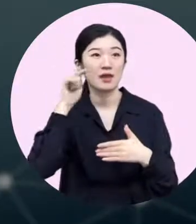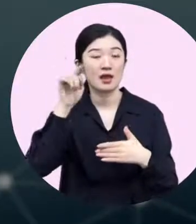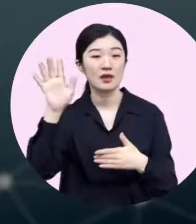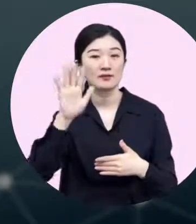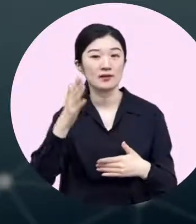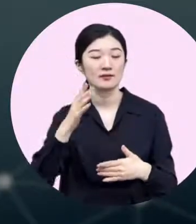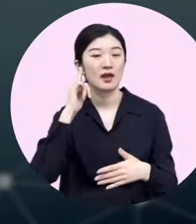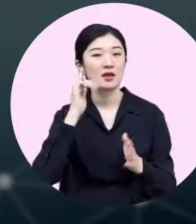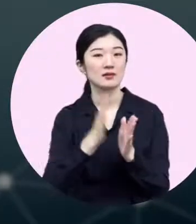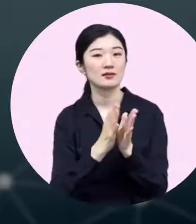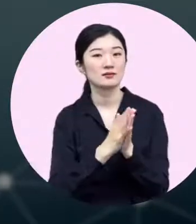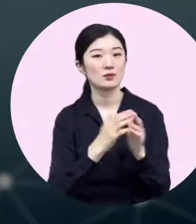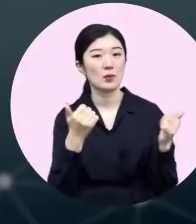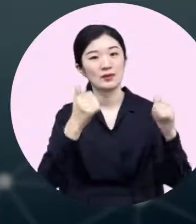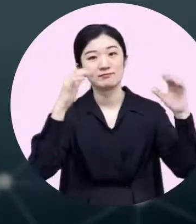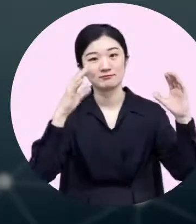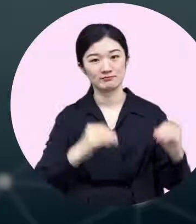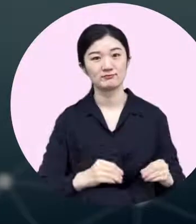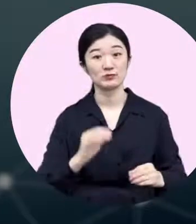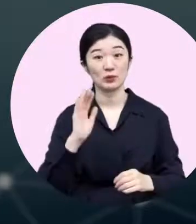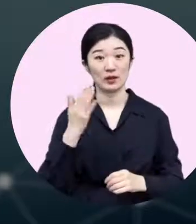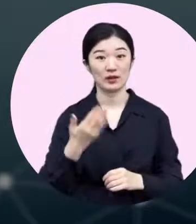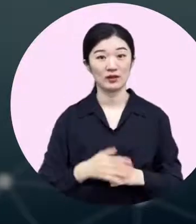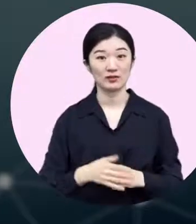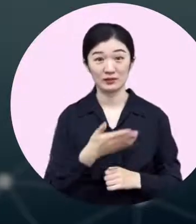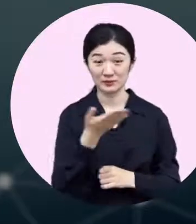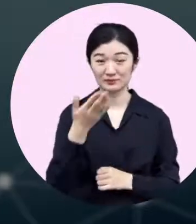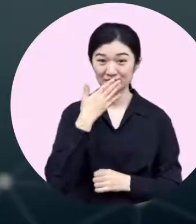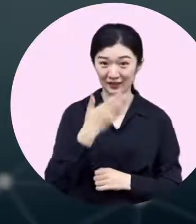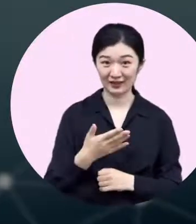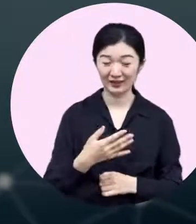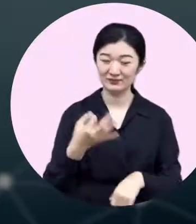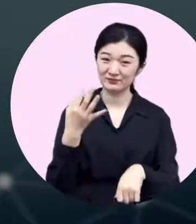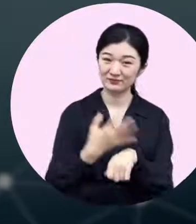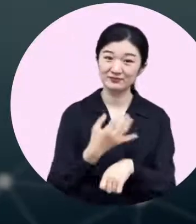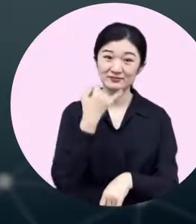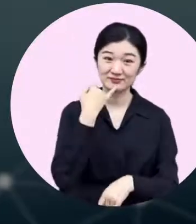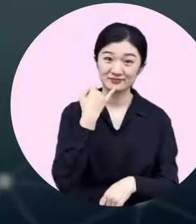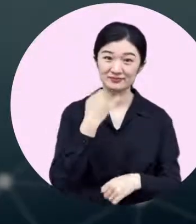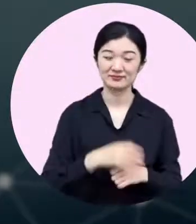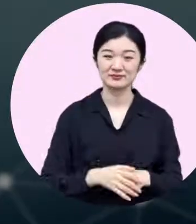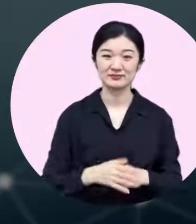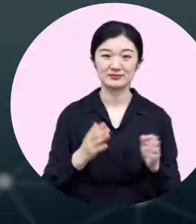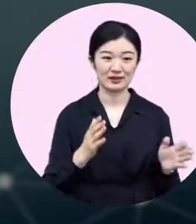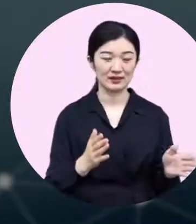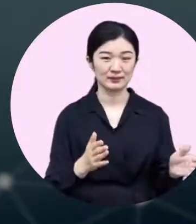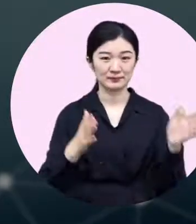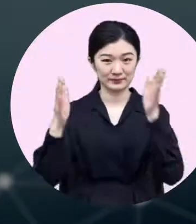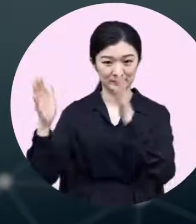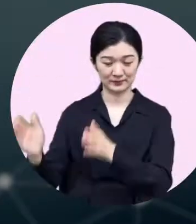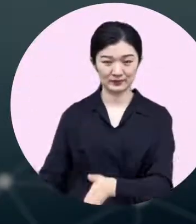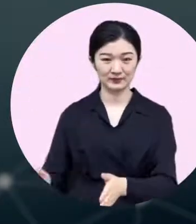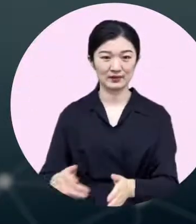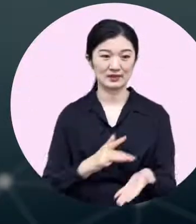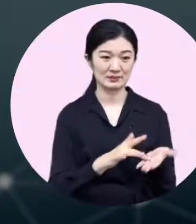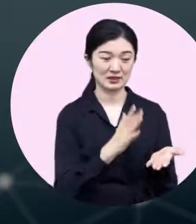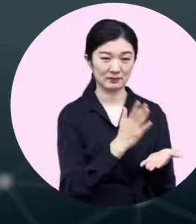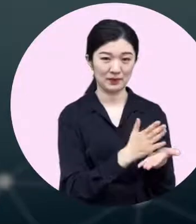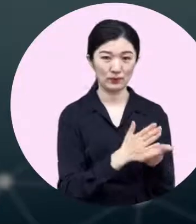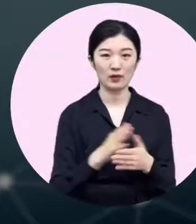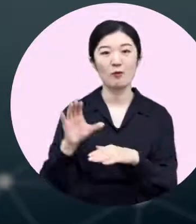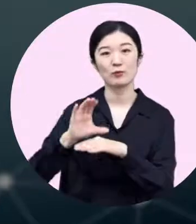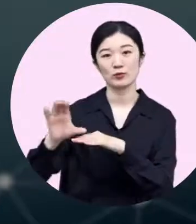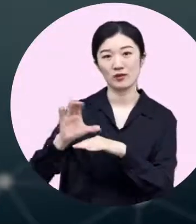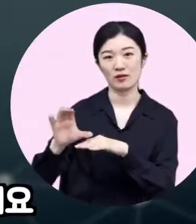나가게 되는 겁니다. 간단하죠? 여러분들 하실 수 있겠죠? 이번에는 제가 비슷한데 컴퓨터에서도 이 줌